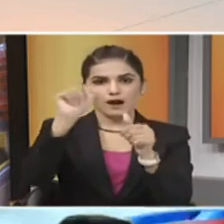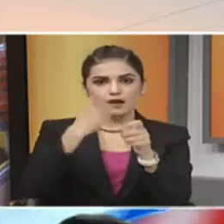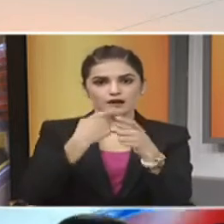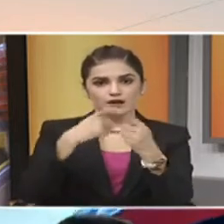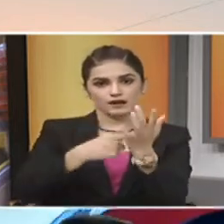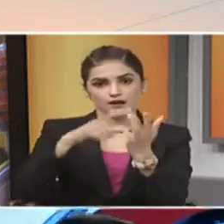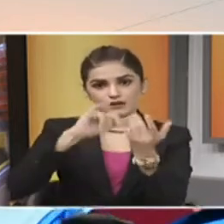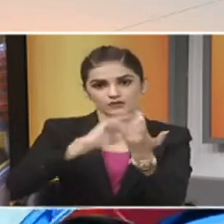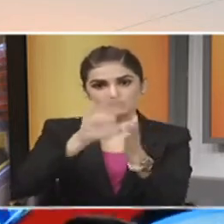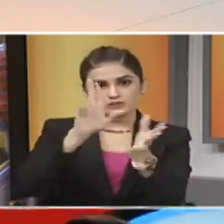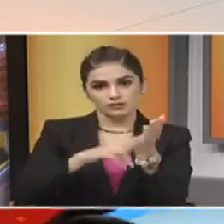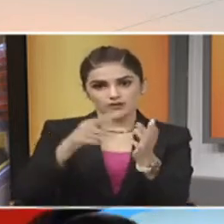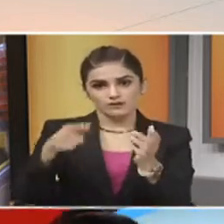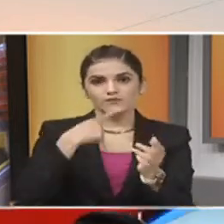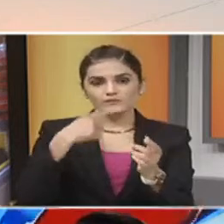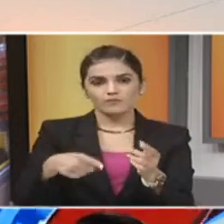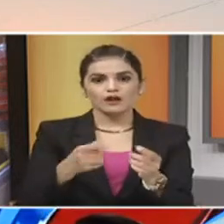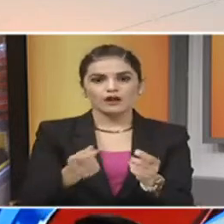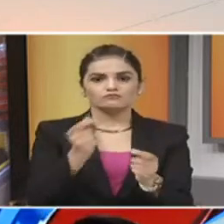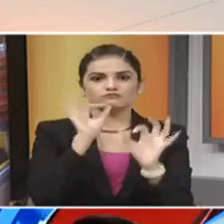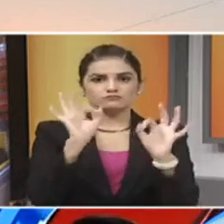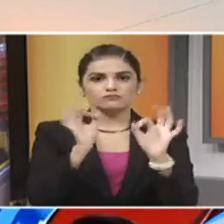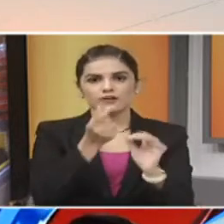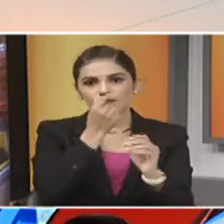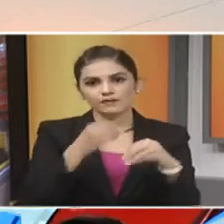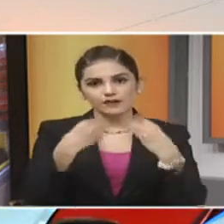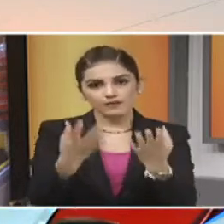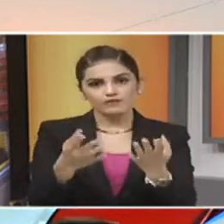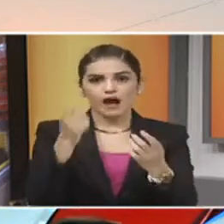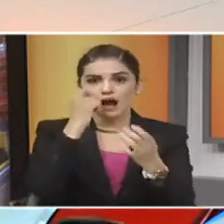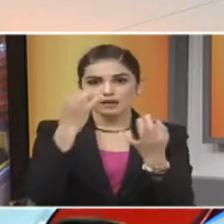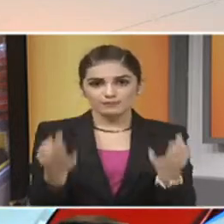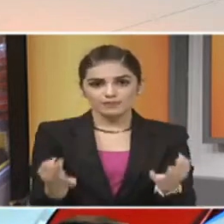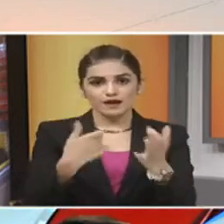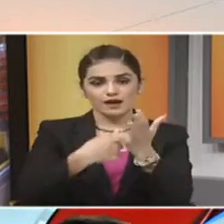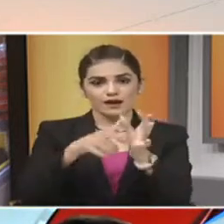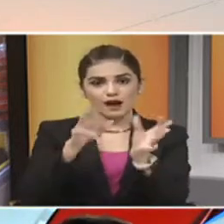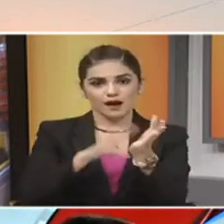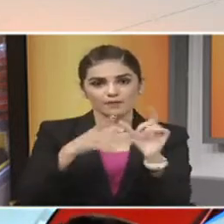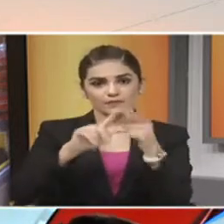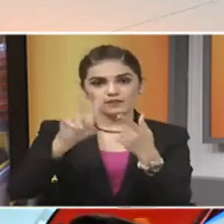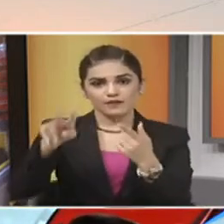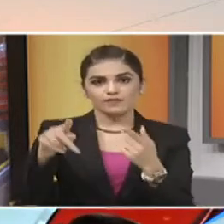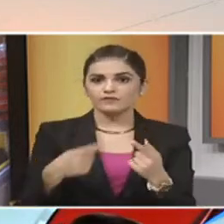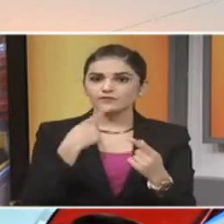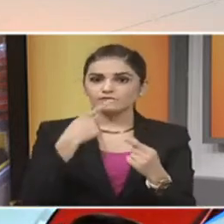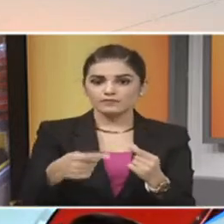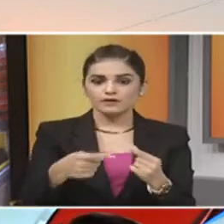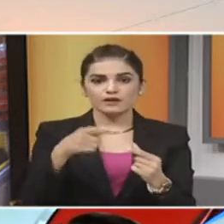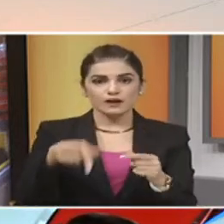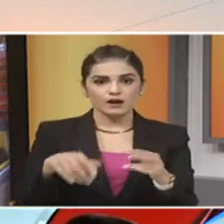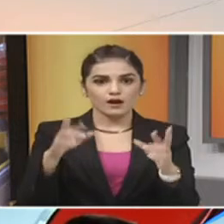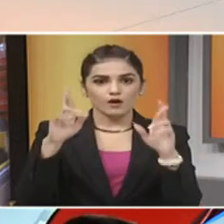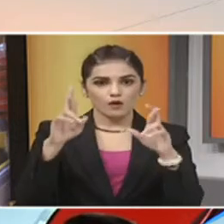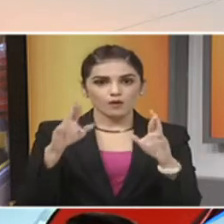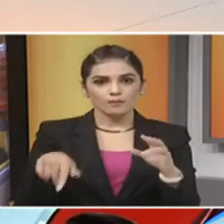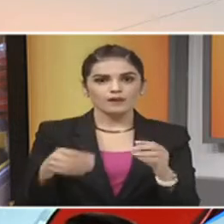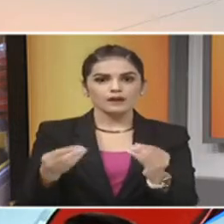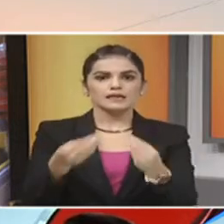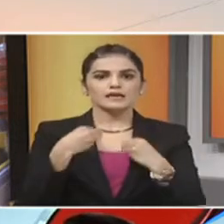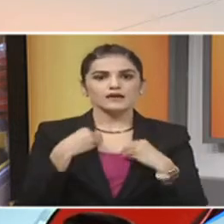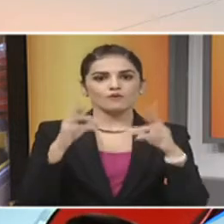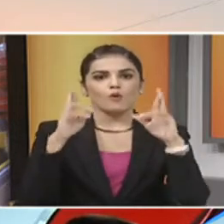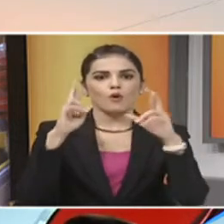यह शब्दों से नहीं कर्मो से बाबा रामदेव का कहना था कि नेतृत्व में का